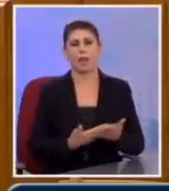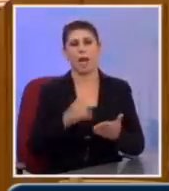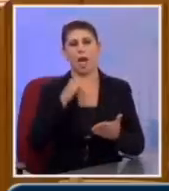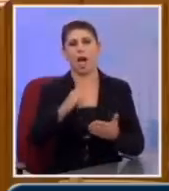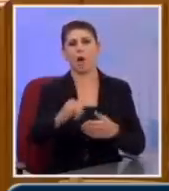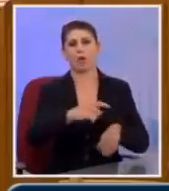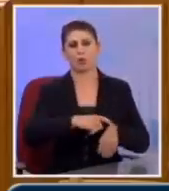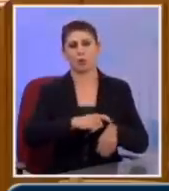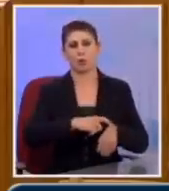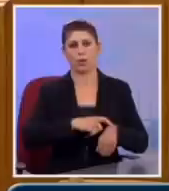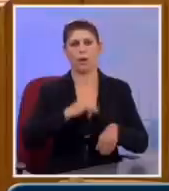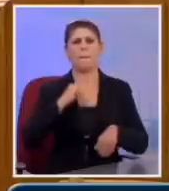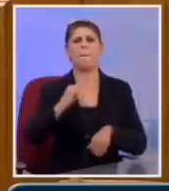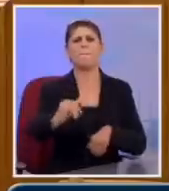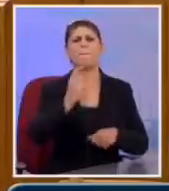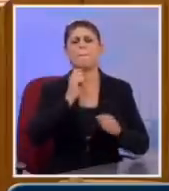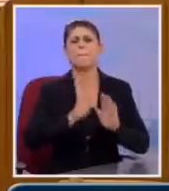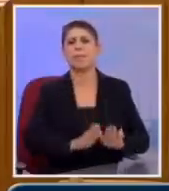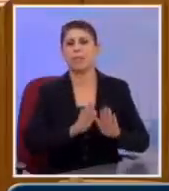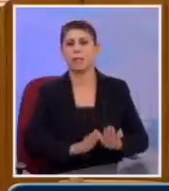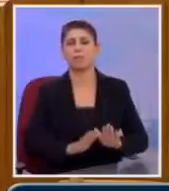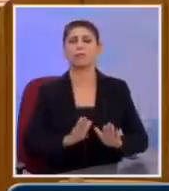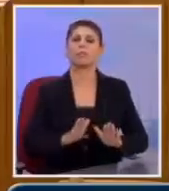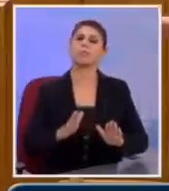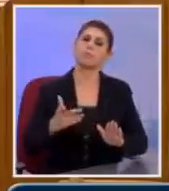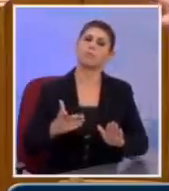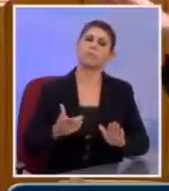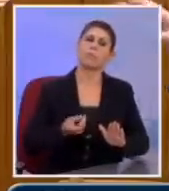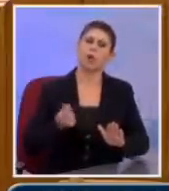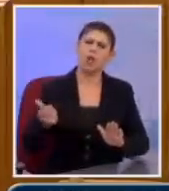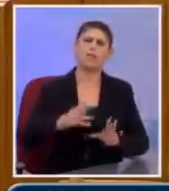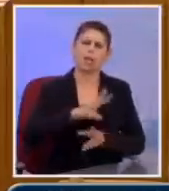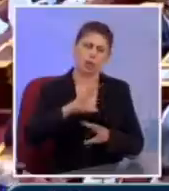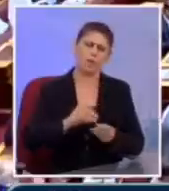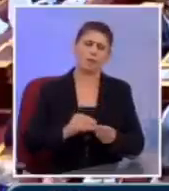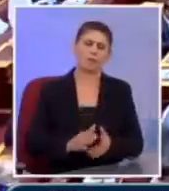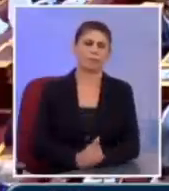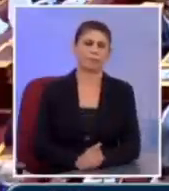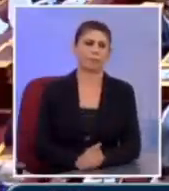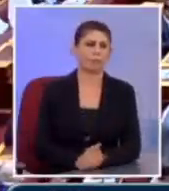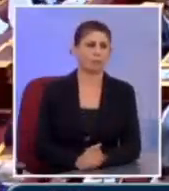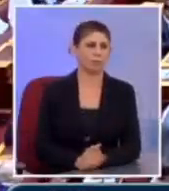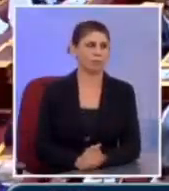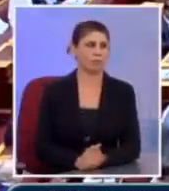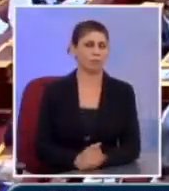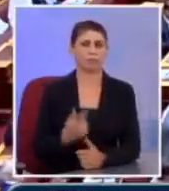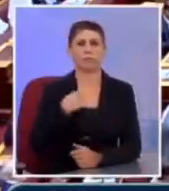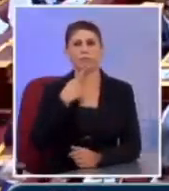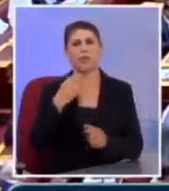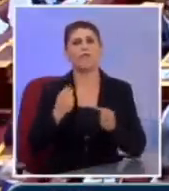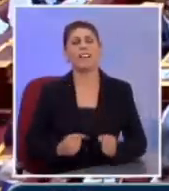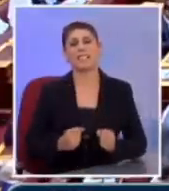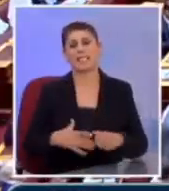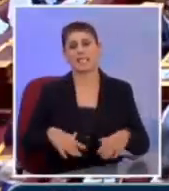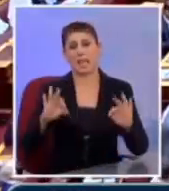αορίστου χρόνου, επιμακρών διαμένοντος, ευτό, πρόσφυγα κλπ. Κλπ. Λέω τις βασικές πρώτες